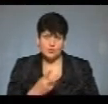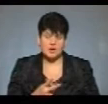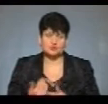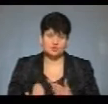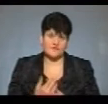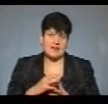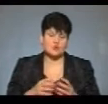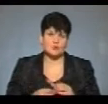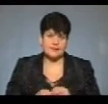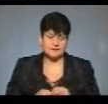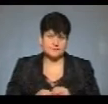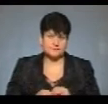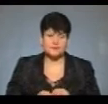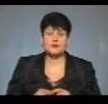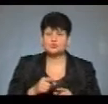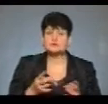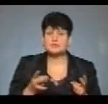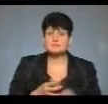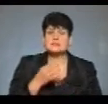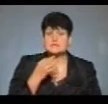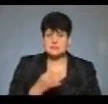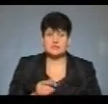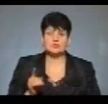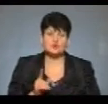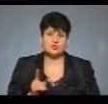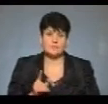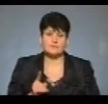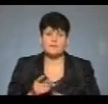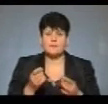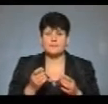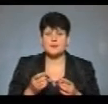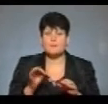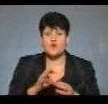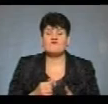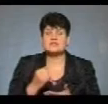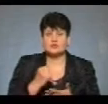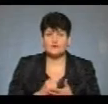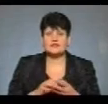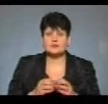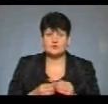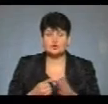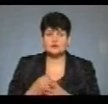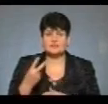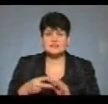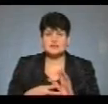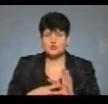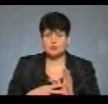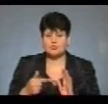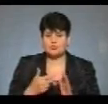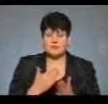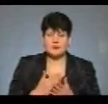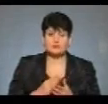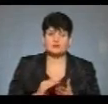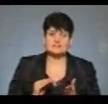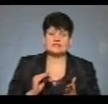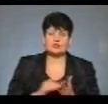результат, скажімо. Ну, тут варто сказати, що, по-перше, про встановлення результатів, так, тобто, ми знаємо, до 27 грудня має бути